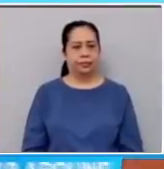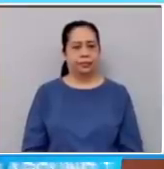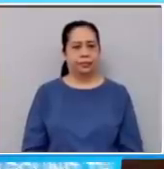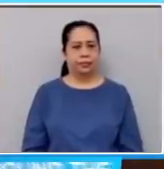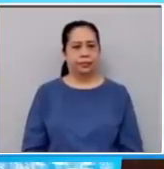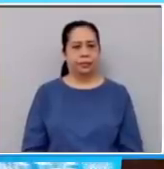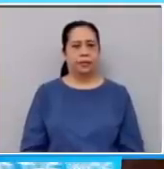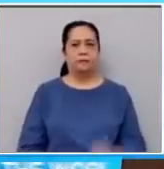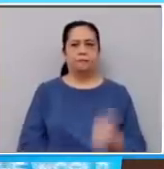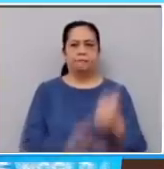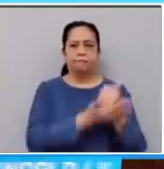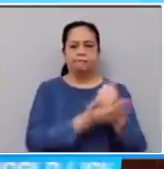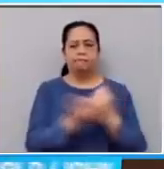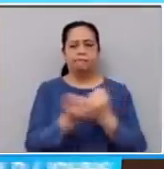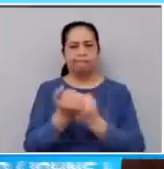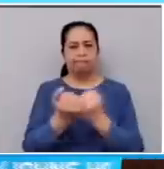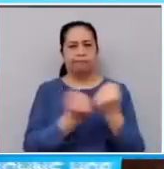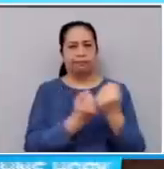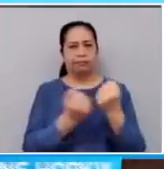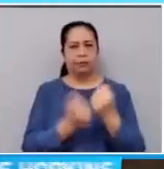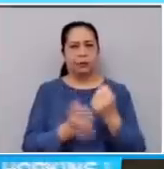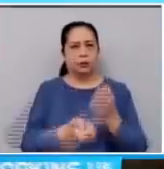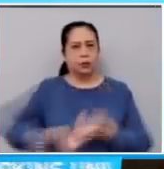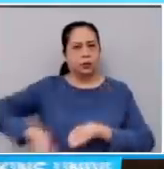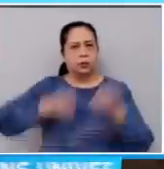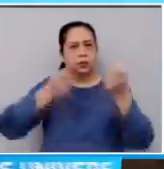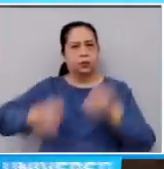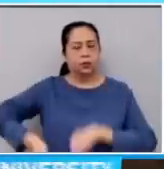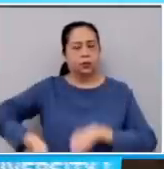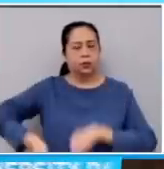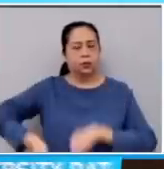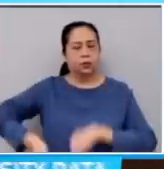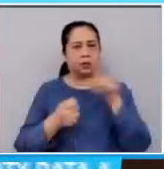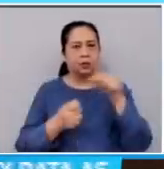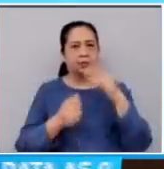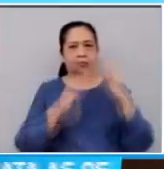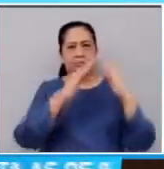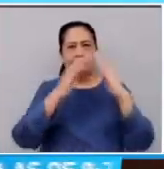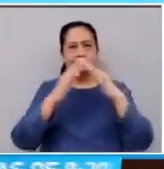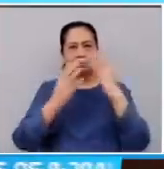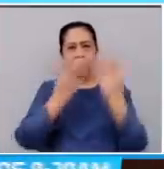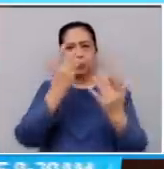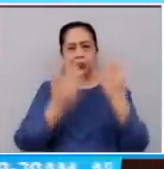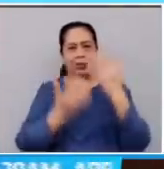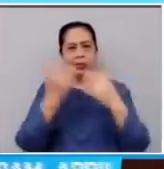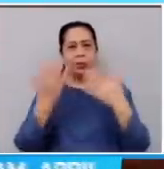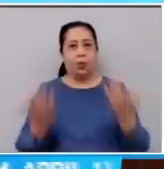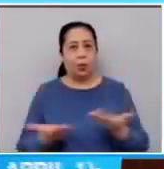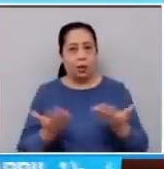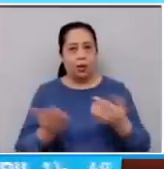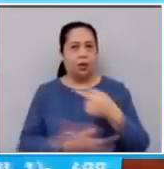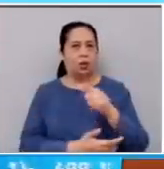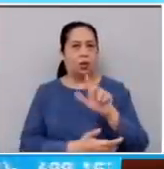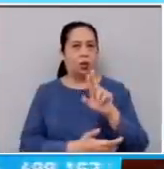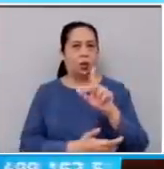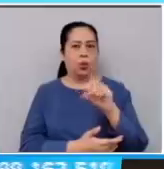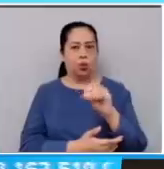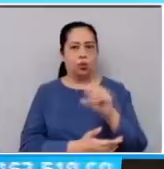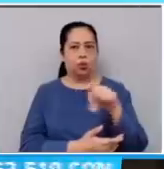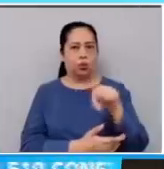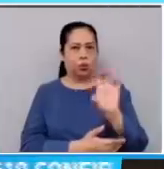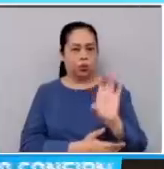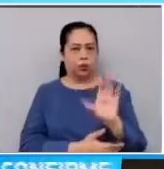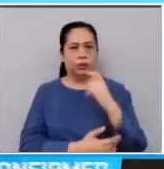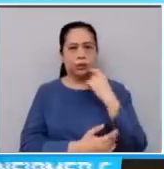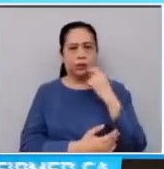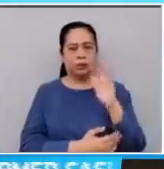Tulong-tulong ang mga residente sa pagsaboy ng tubig sa nasusunog na mga bahay sa Barangay Gulod, Novaliches, Quezon City pasado alas 2 na madaling araw.